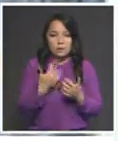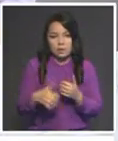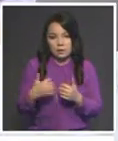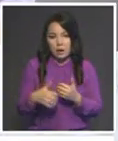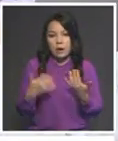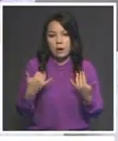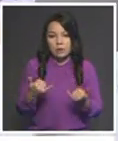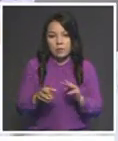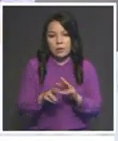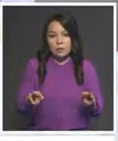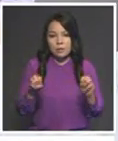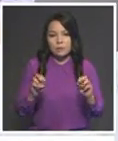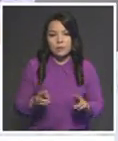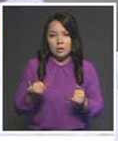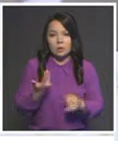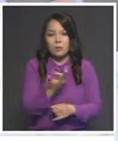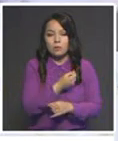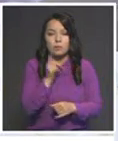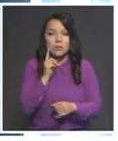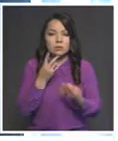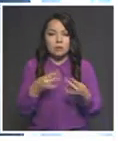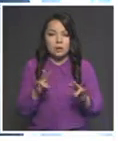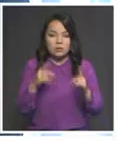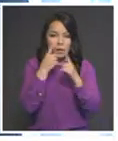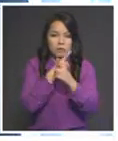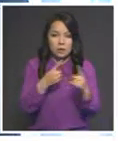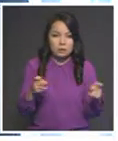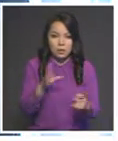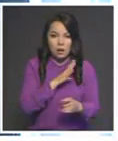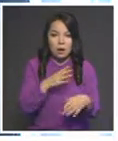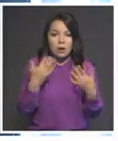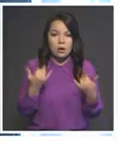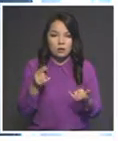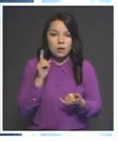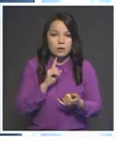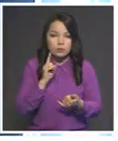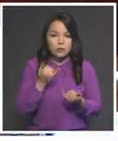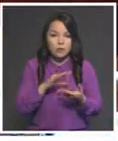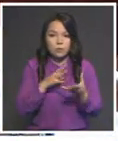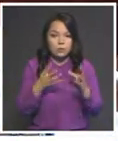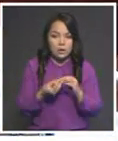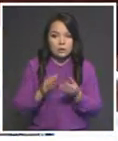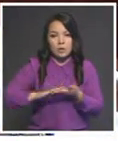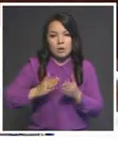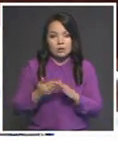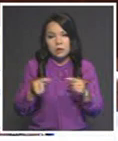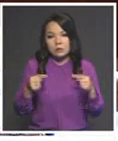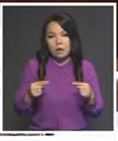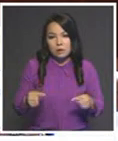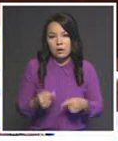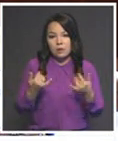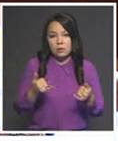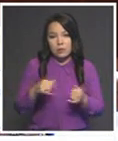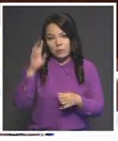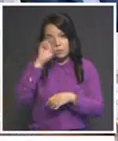Сондықтан министр жаппай екпегудің қажеті жоқ екен тағы бір мәрте жеткізді. Алайда сан жүзінде жағдай талапқа сай болғанымен үкімет